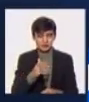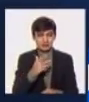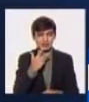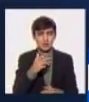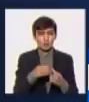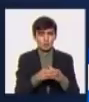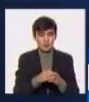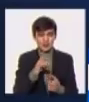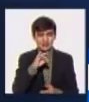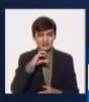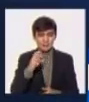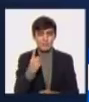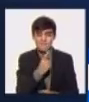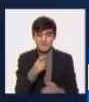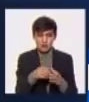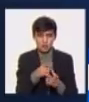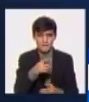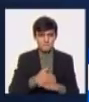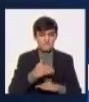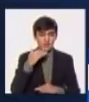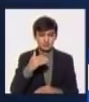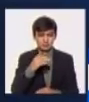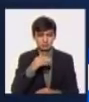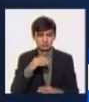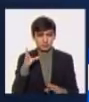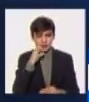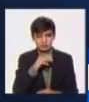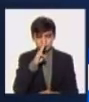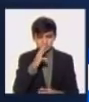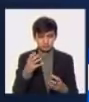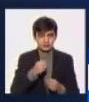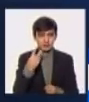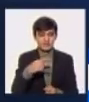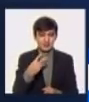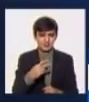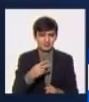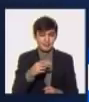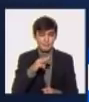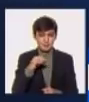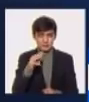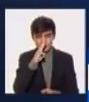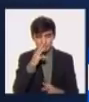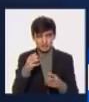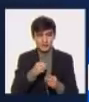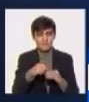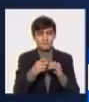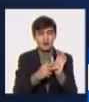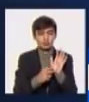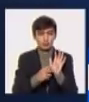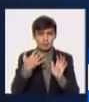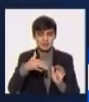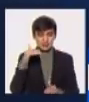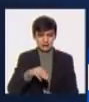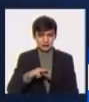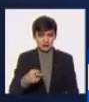Врачи, вошедшие в первую группу очень высокого риска, смогут получать 20 минимальных заработных плат. Это 850